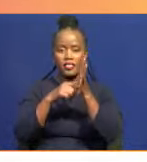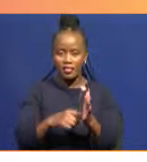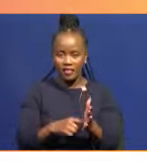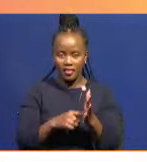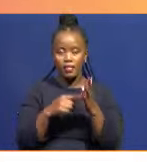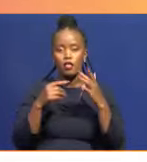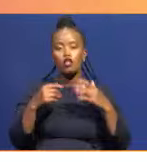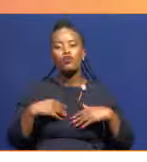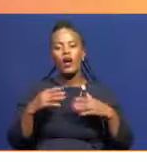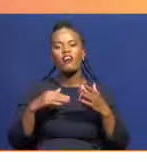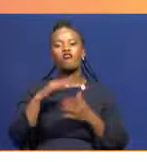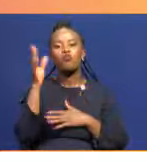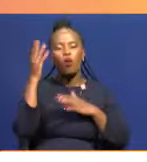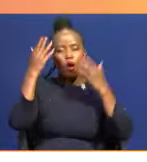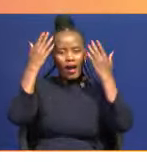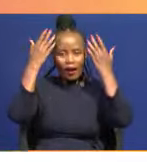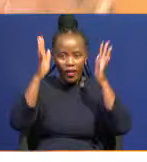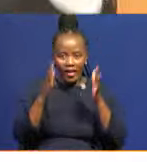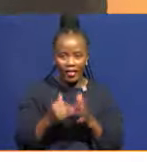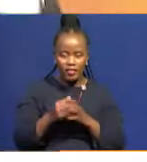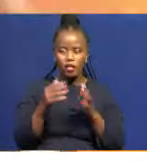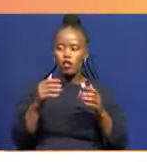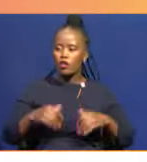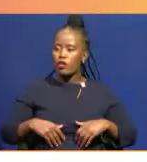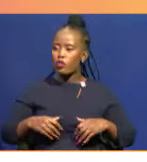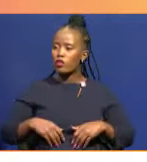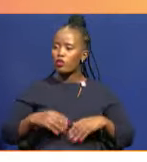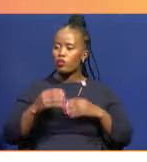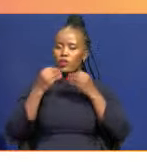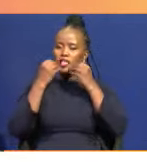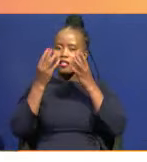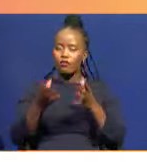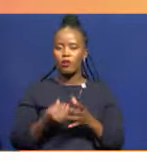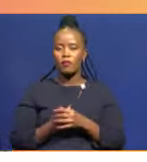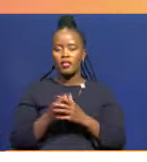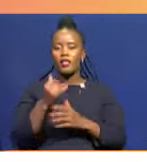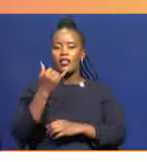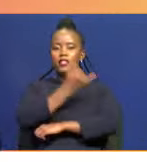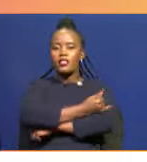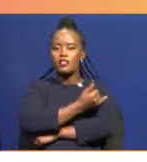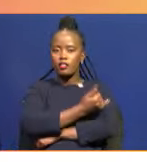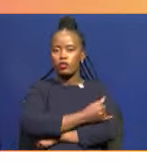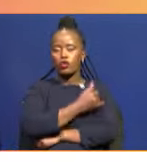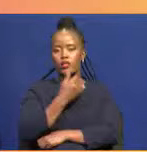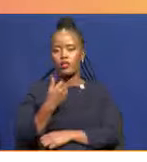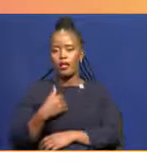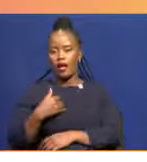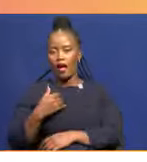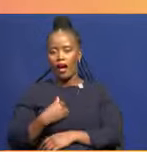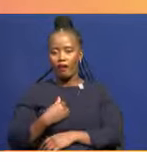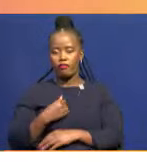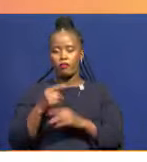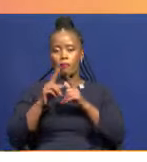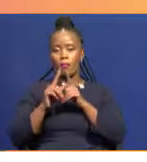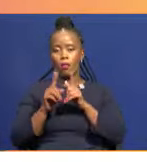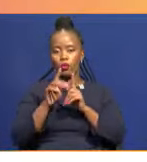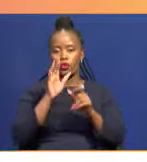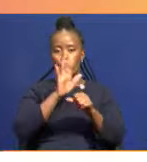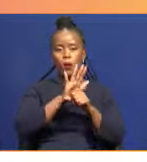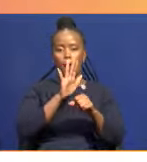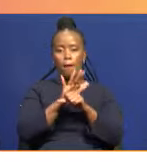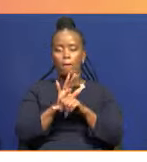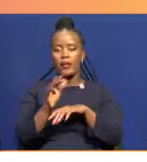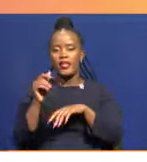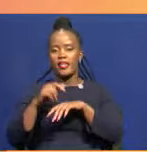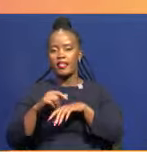na sensitization. Vijana wanjulishwe haya mashirika yako. Na wakati mwingi nimeweza